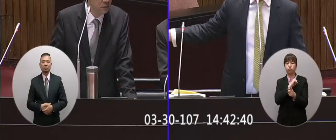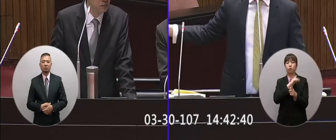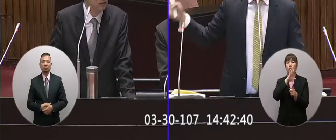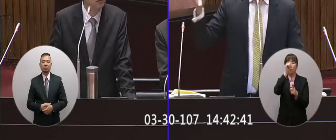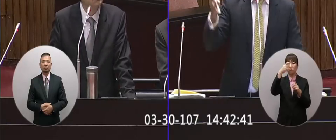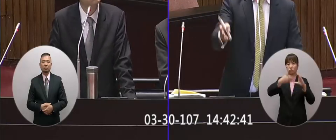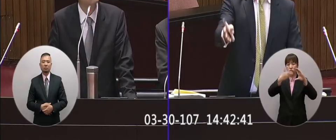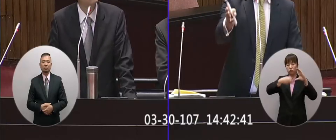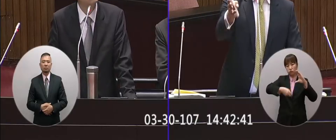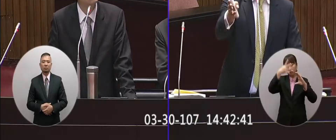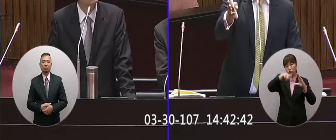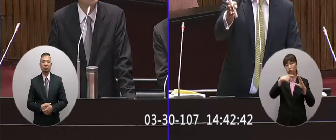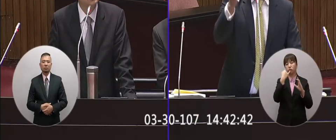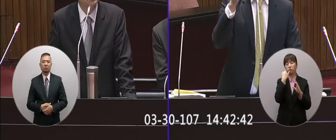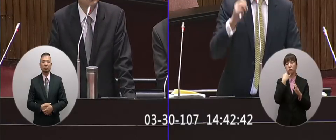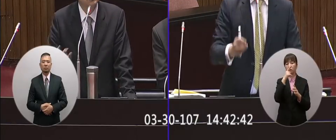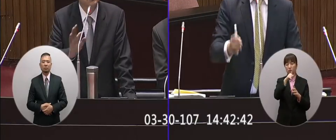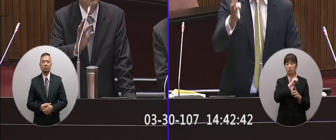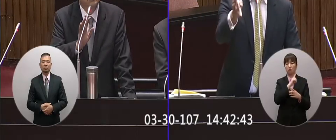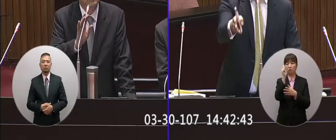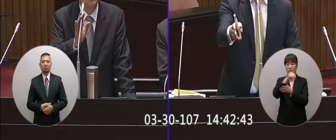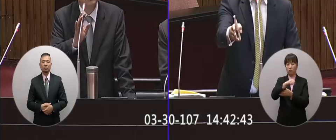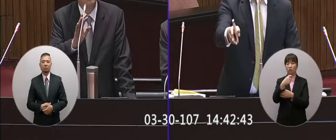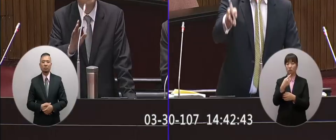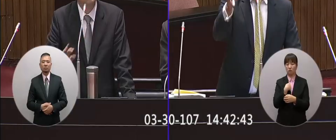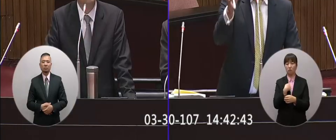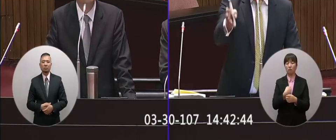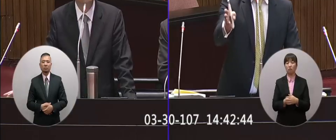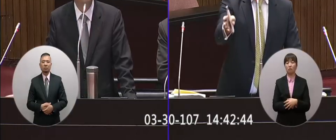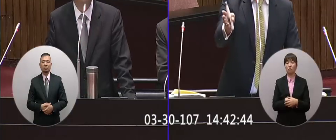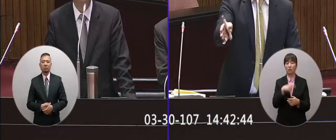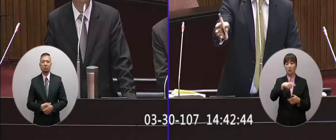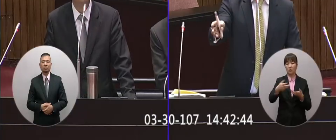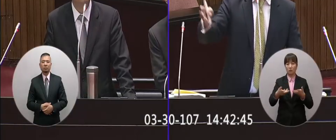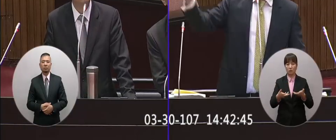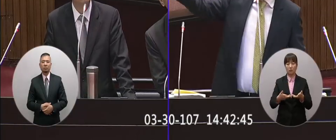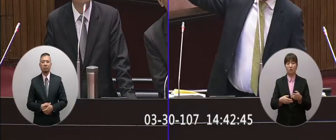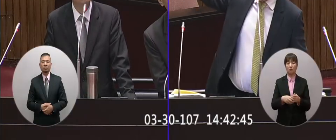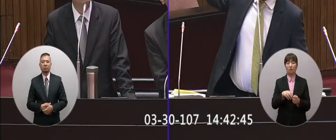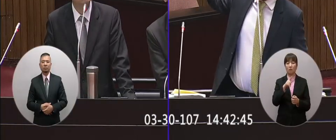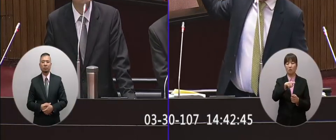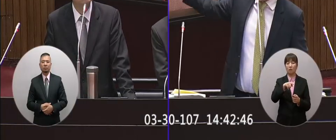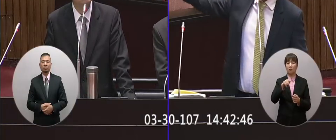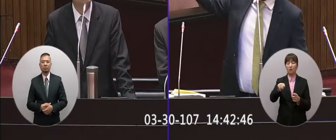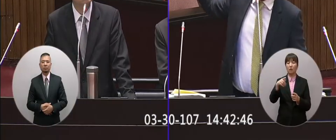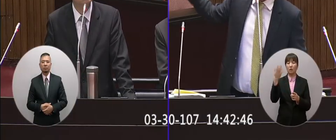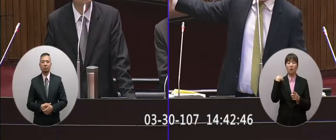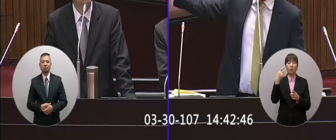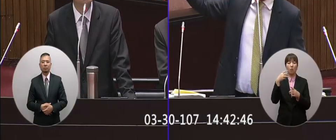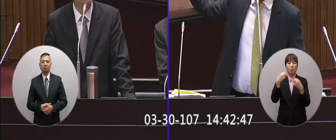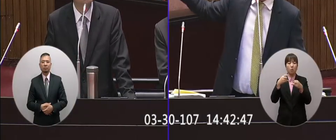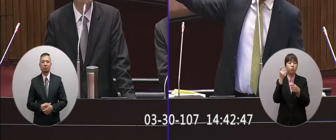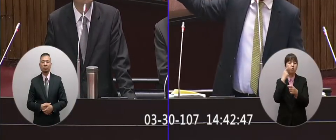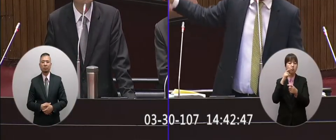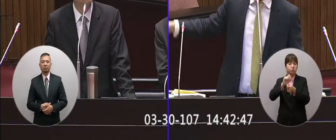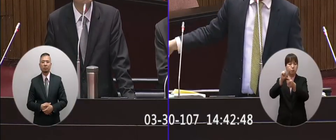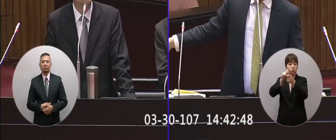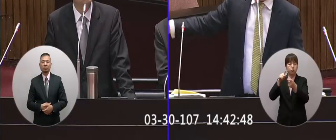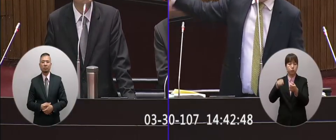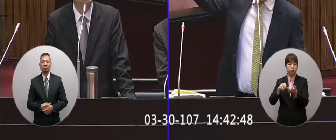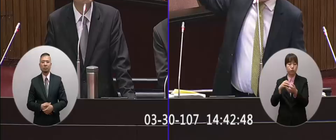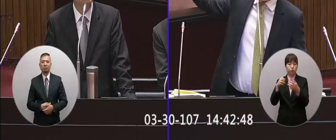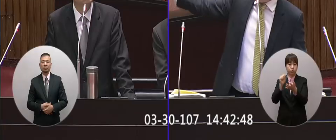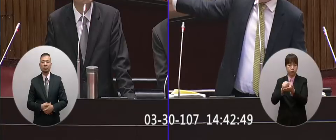以回去看。部长，你可不可以承诺我？你可不可以承诺我这件事情？这个灌水造假的报